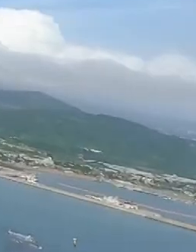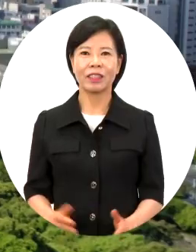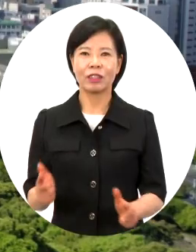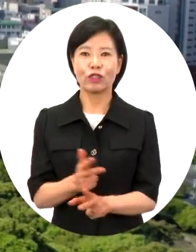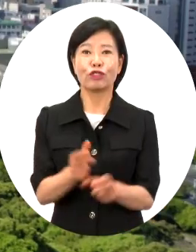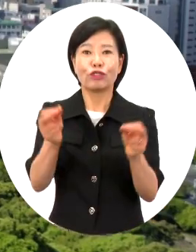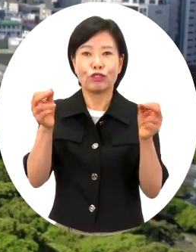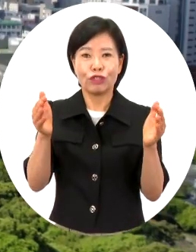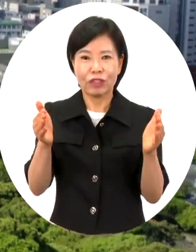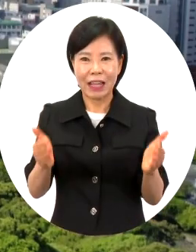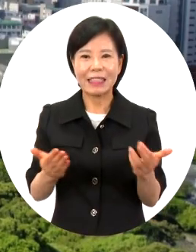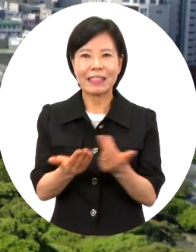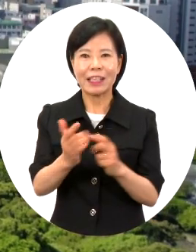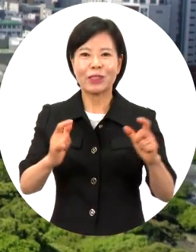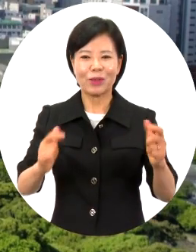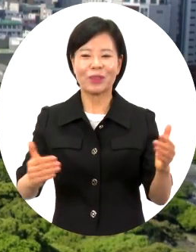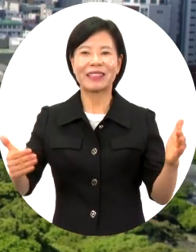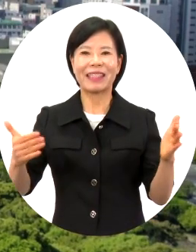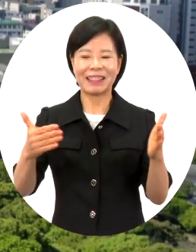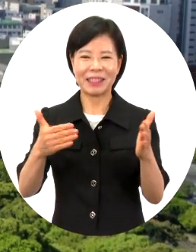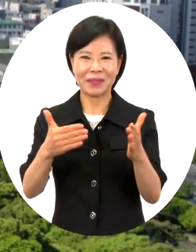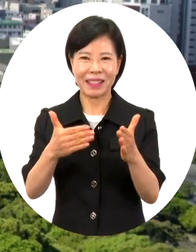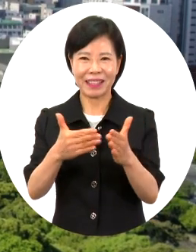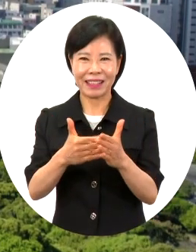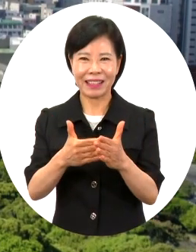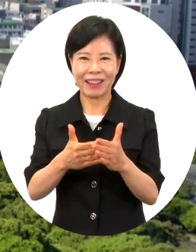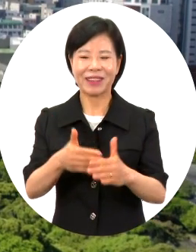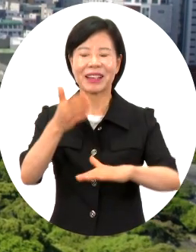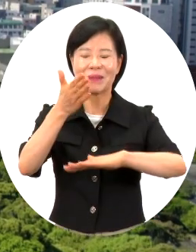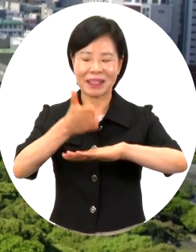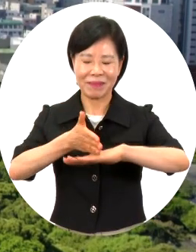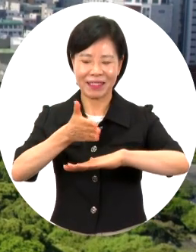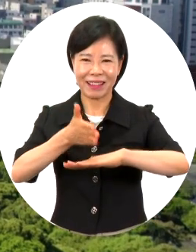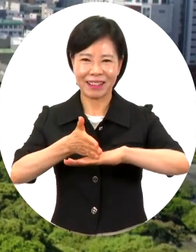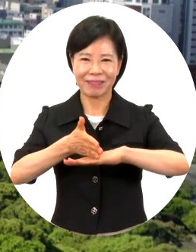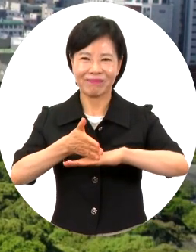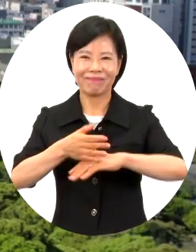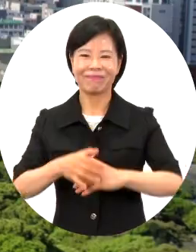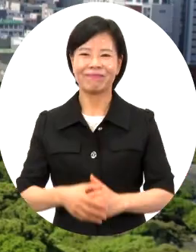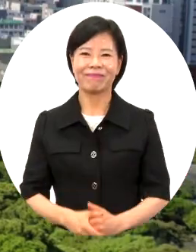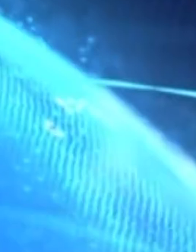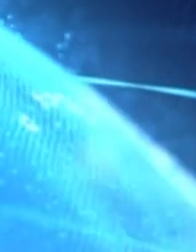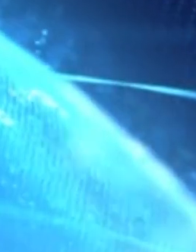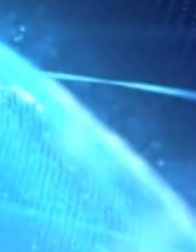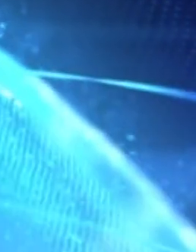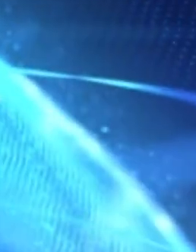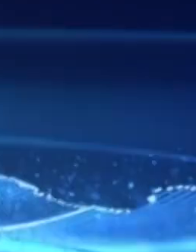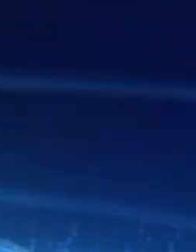지금까지 위클리 제주였습니다. 시청해주셔서 감사합니다.